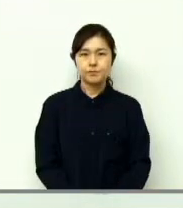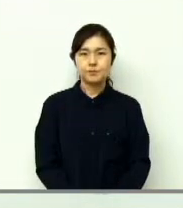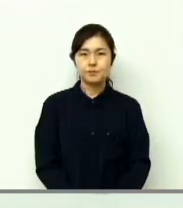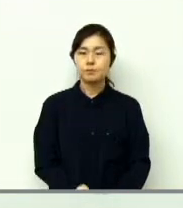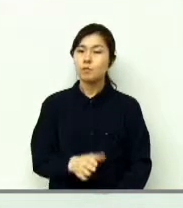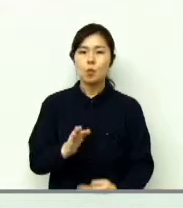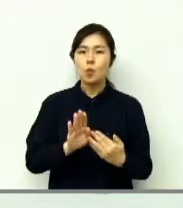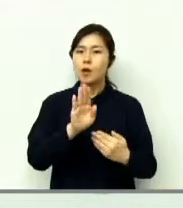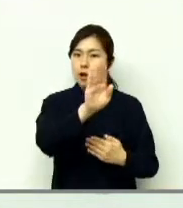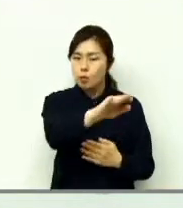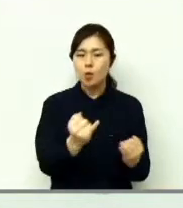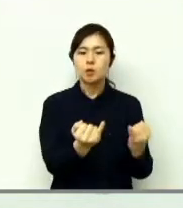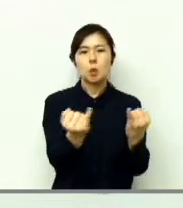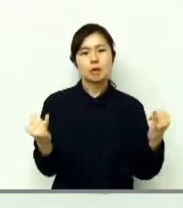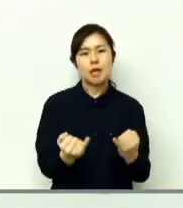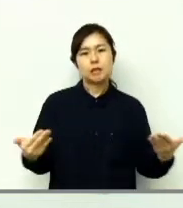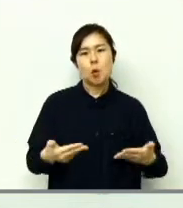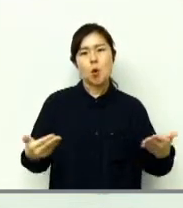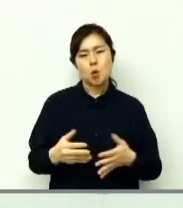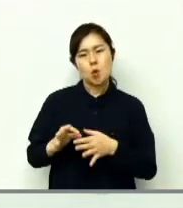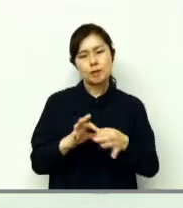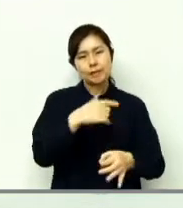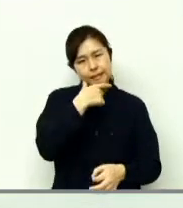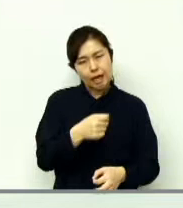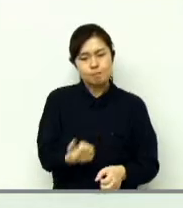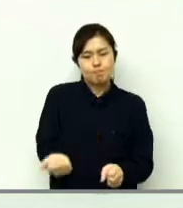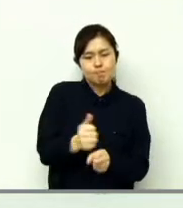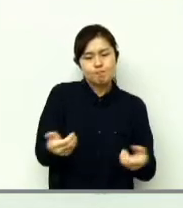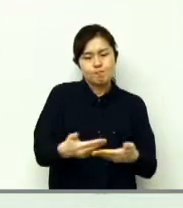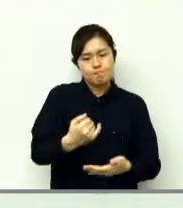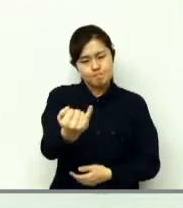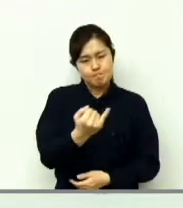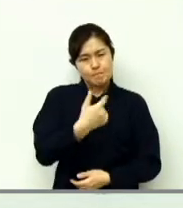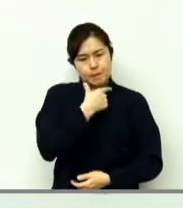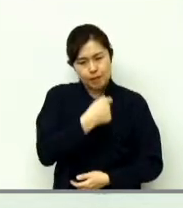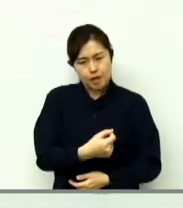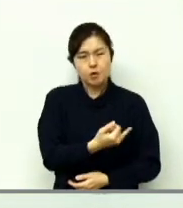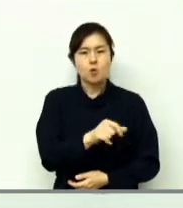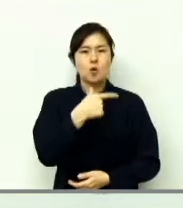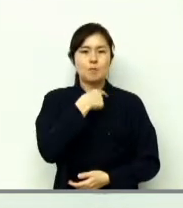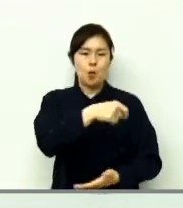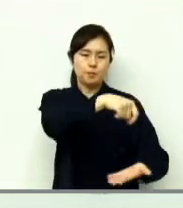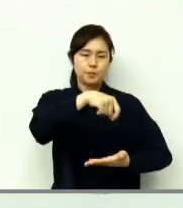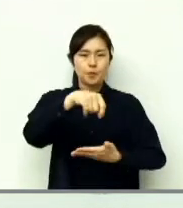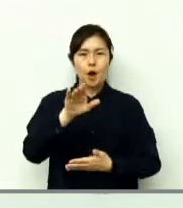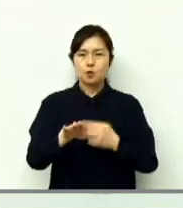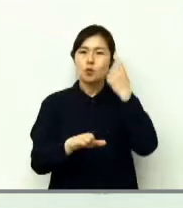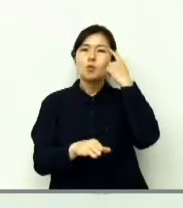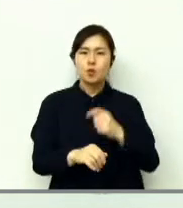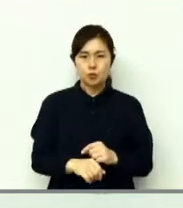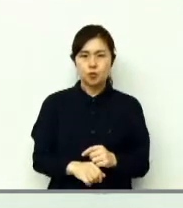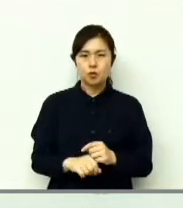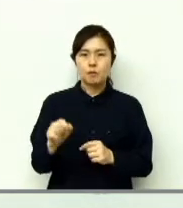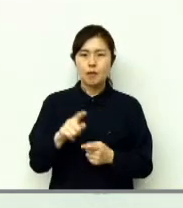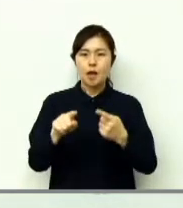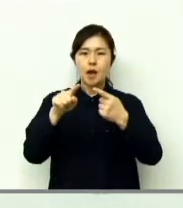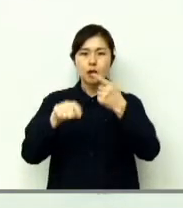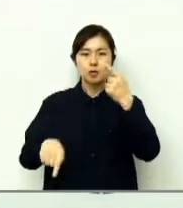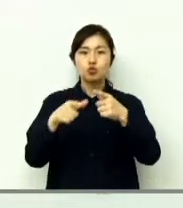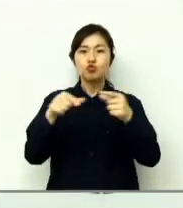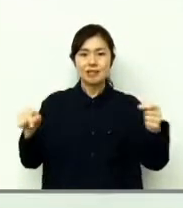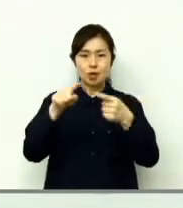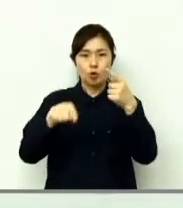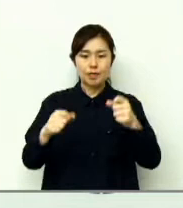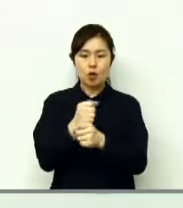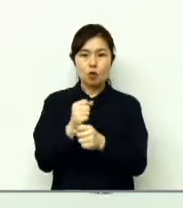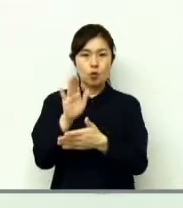ニーズの増加が見込まれること、また昨年厚生労働省が示しました新たな要領に基づく待機児童の解